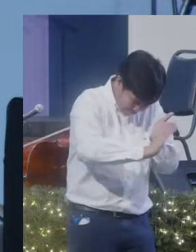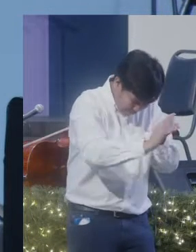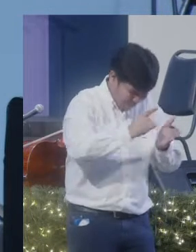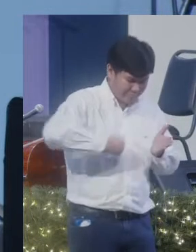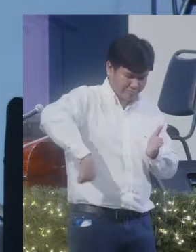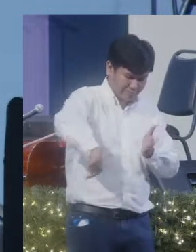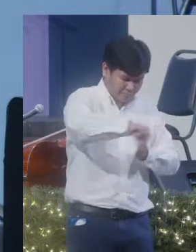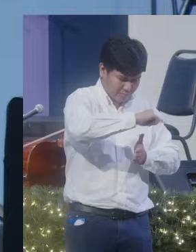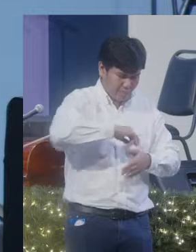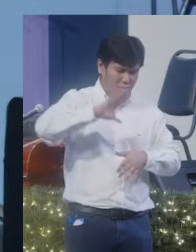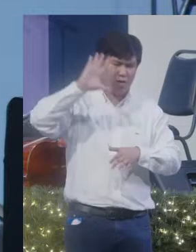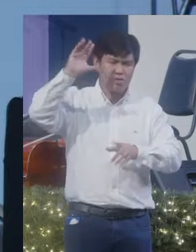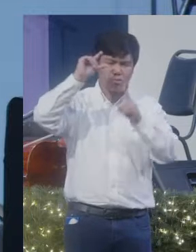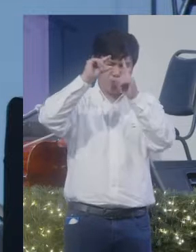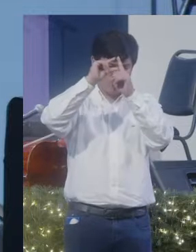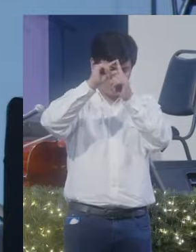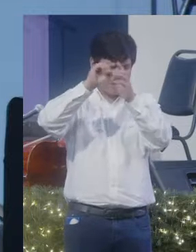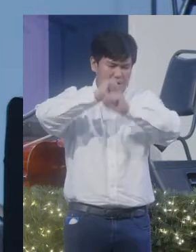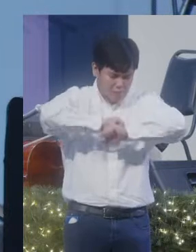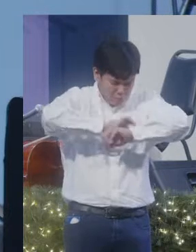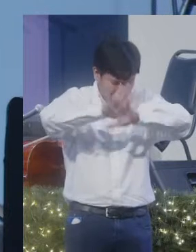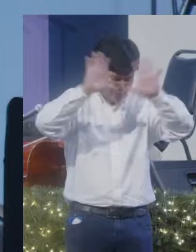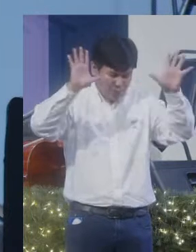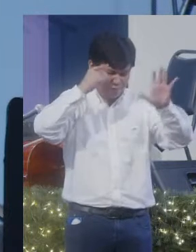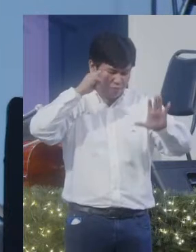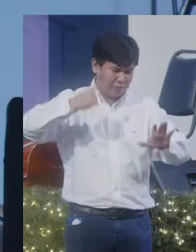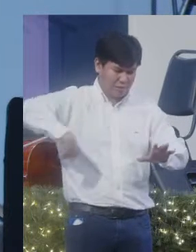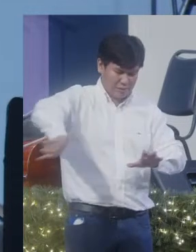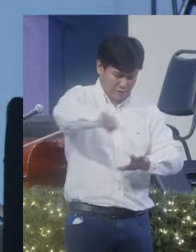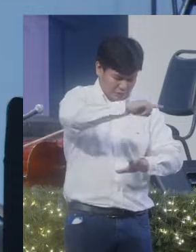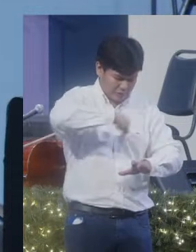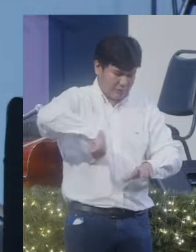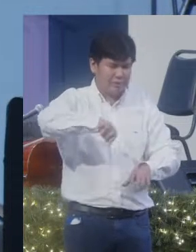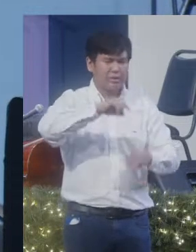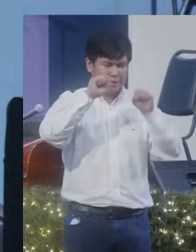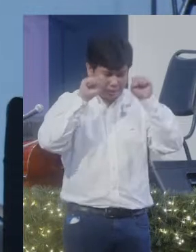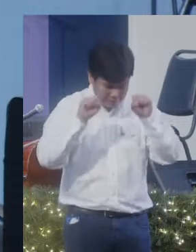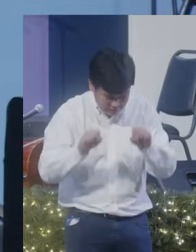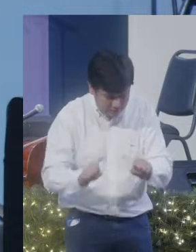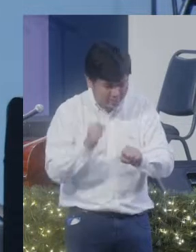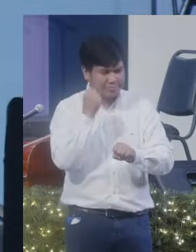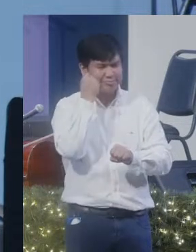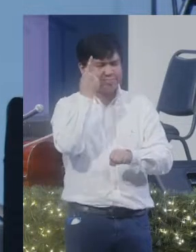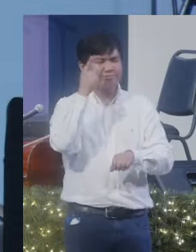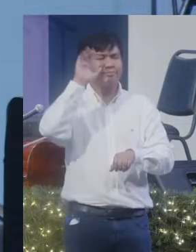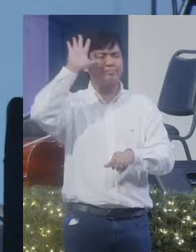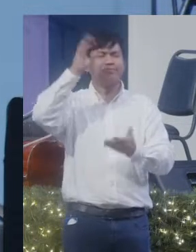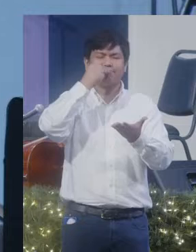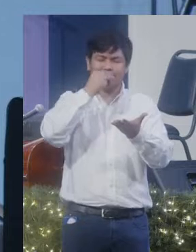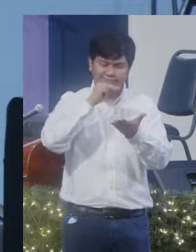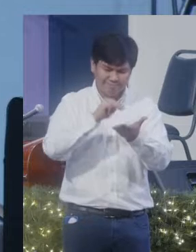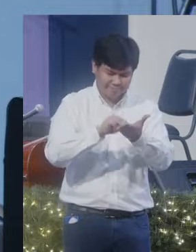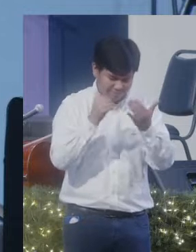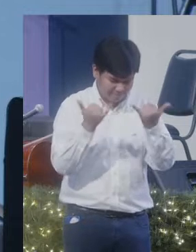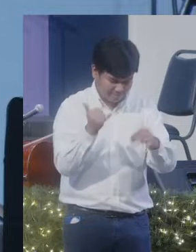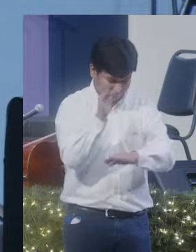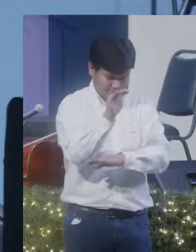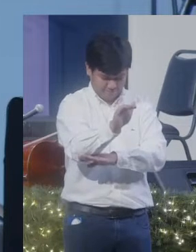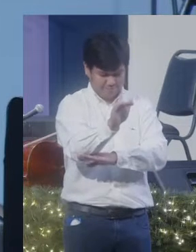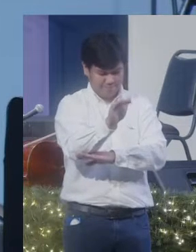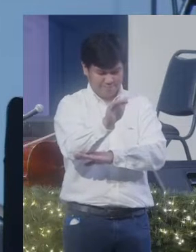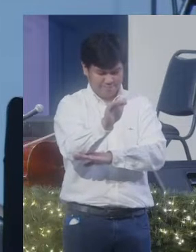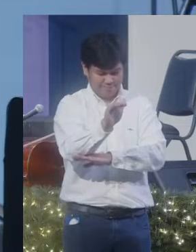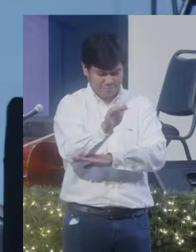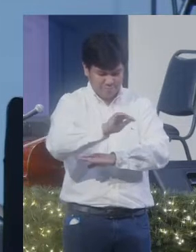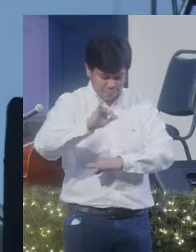Panginoon, ang inyong salita ay maging malinaw sa amin, maunawaan namin ang inyong mensahe para sa amin sa hapong ito. At